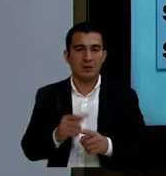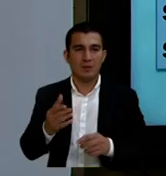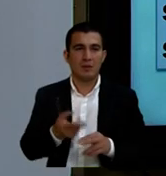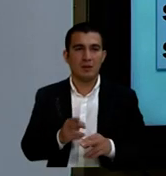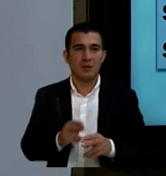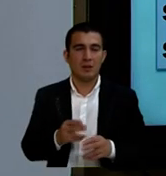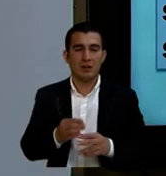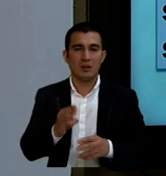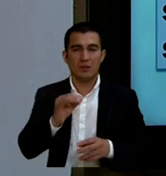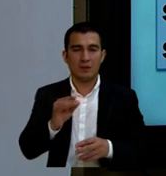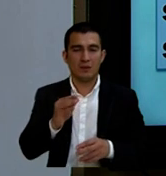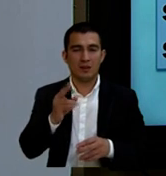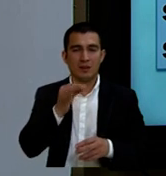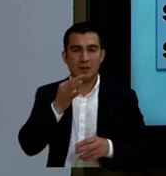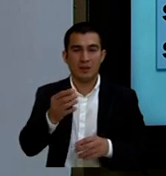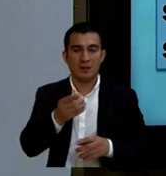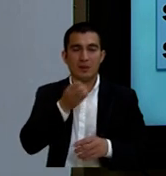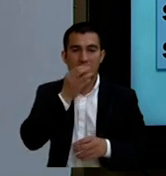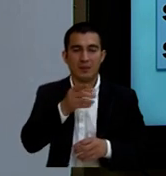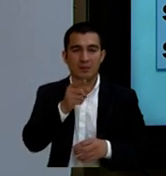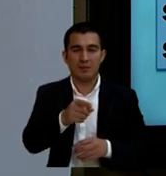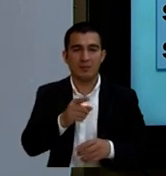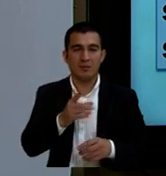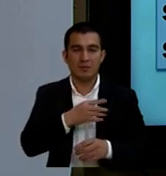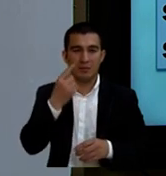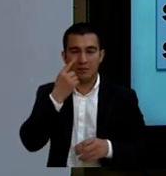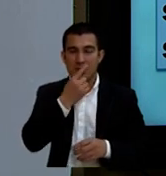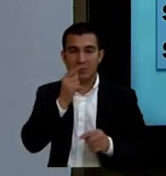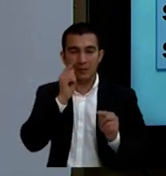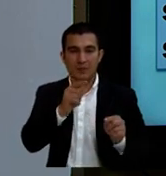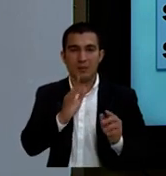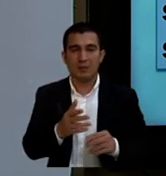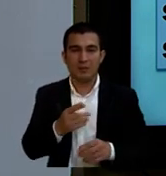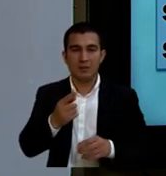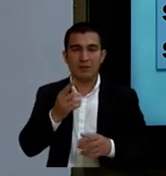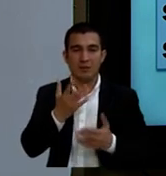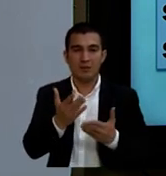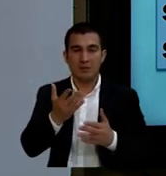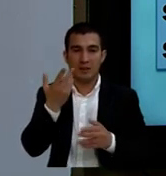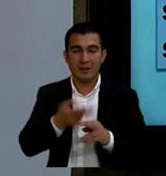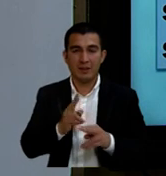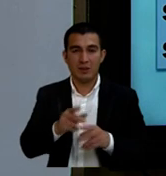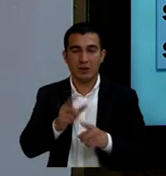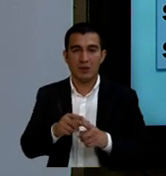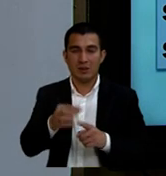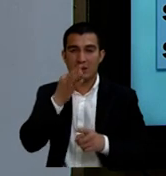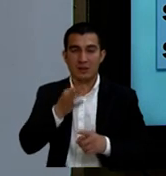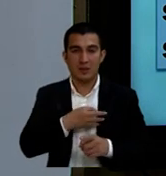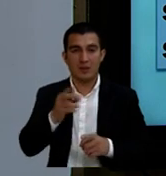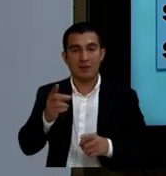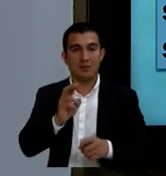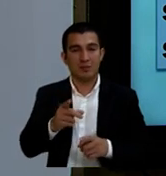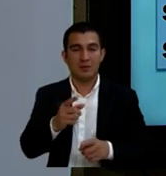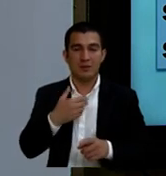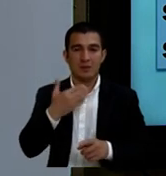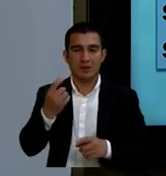Tufde, ko'zing tegadi kasofat. Shu so'zingni menga aytsang, tishingni sug'urib olardim. Oybekda keltirildi